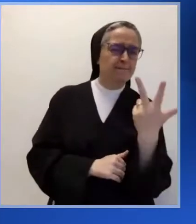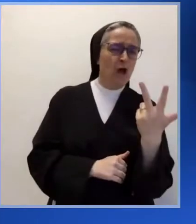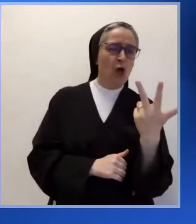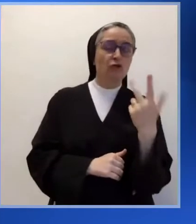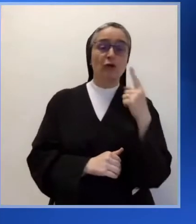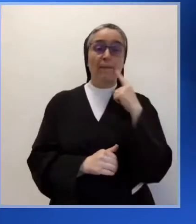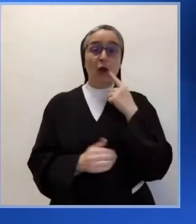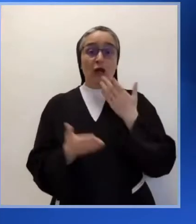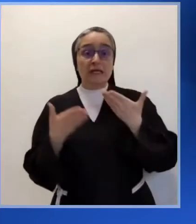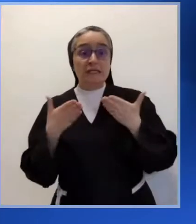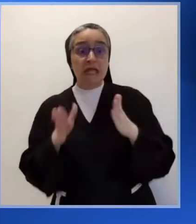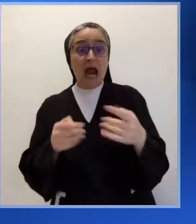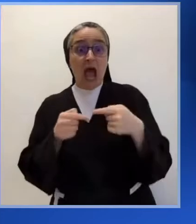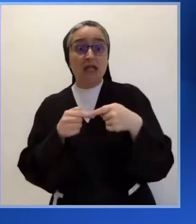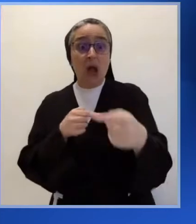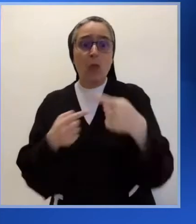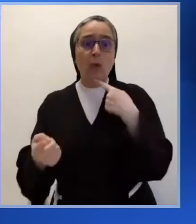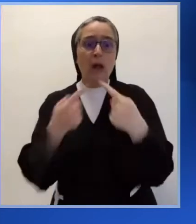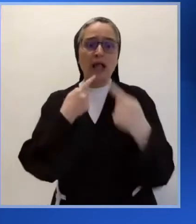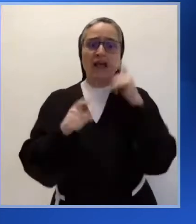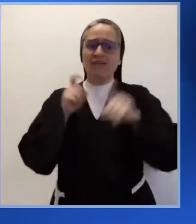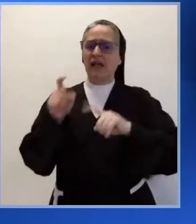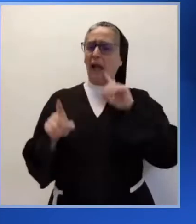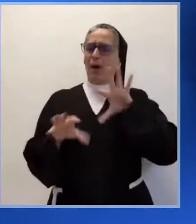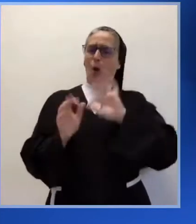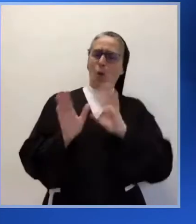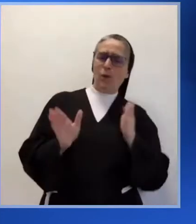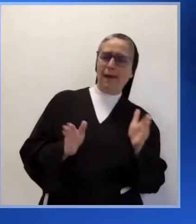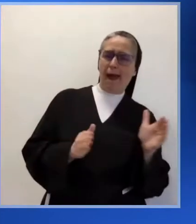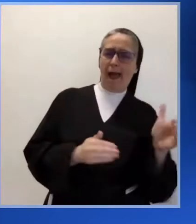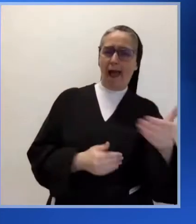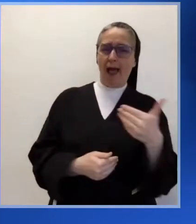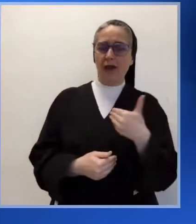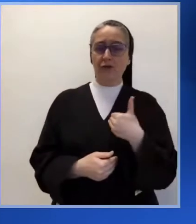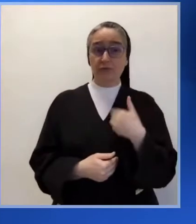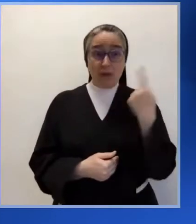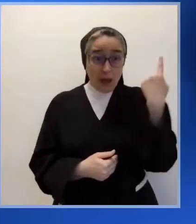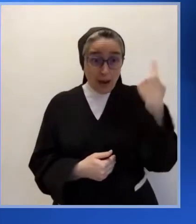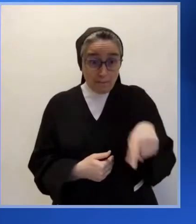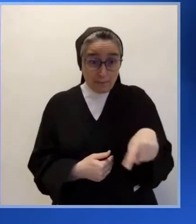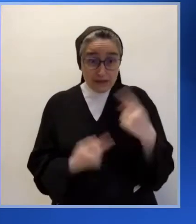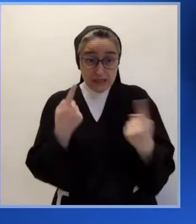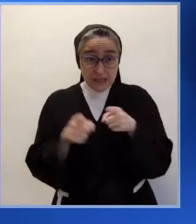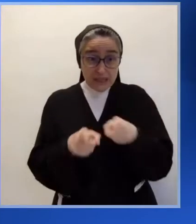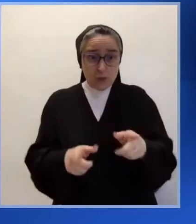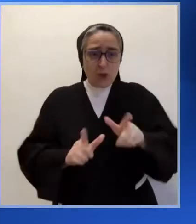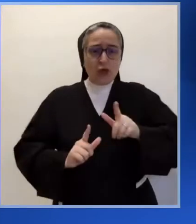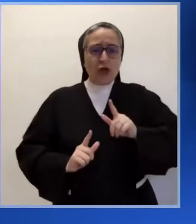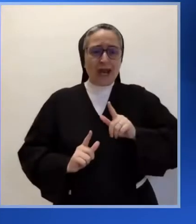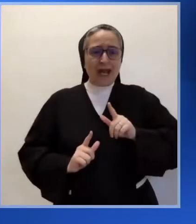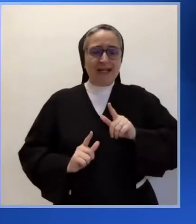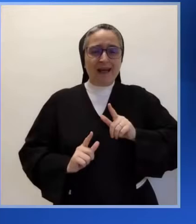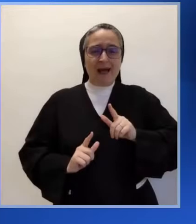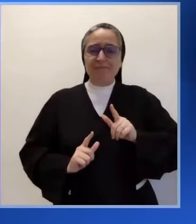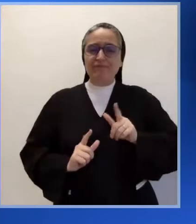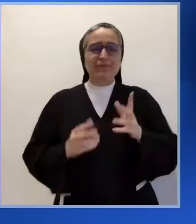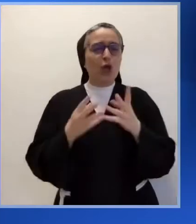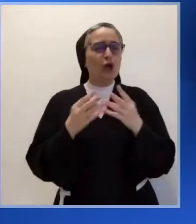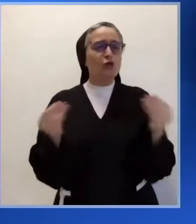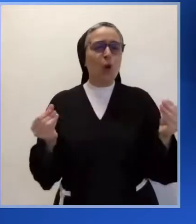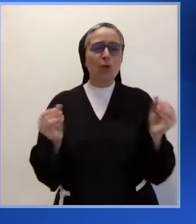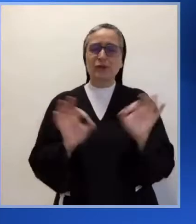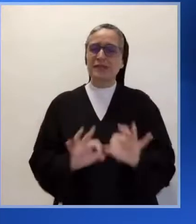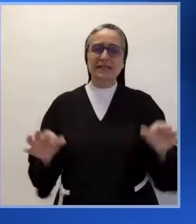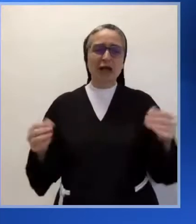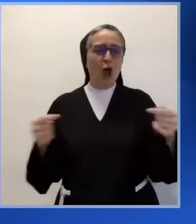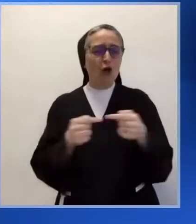strade più lunghe del dialogo. Ma queste sole in realtà conducono alla soluzione dei conflitti e